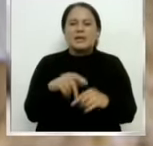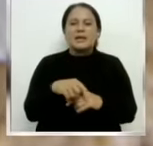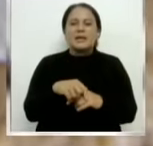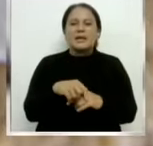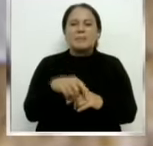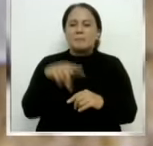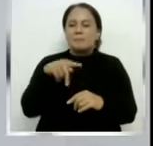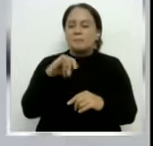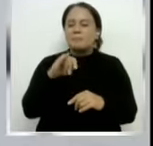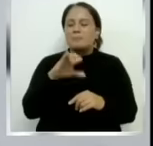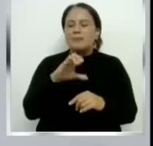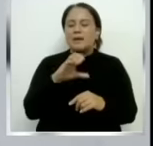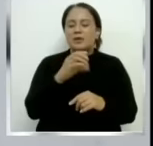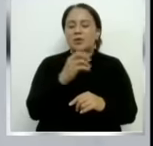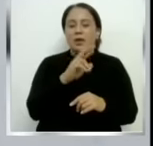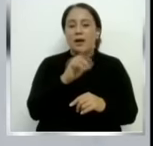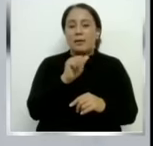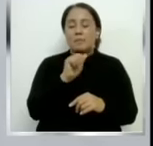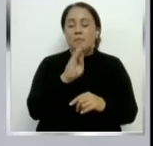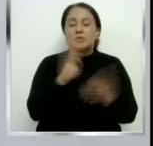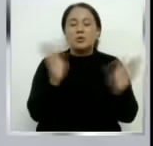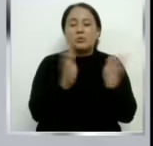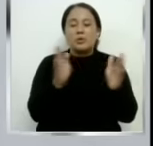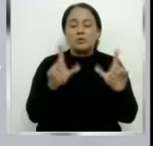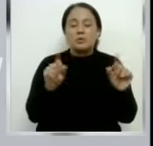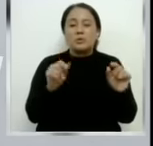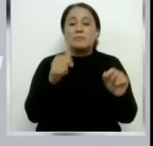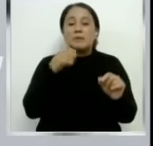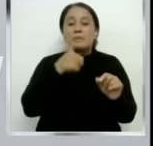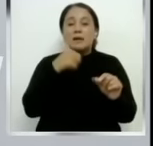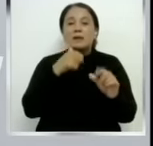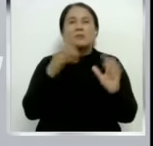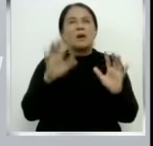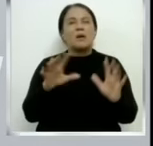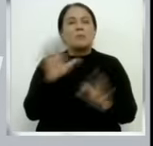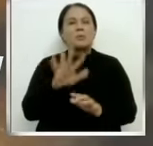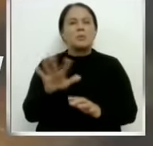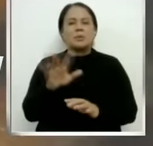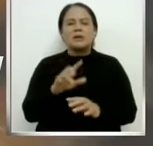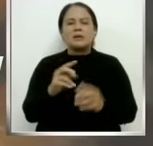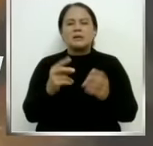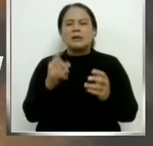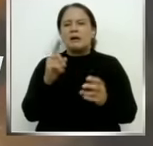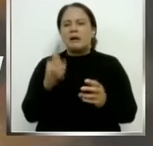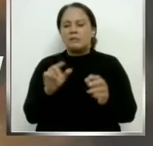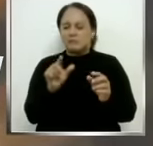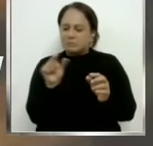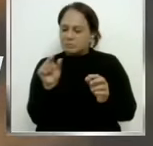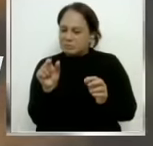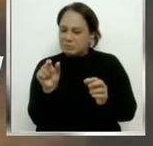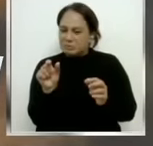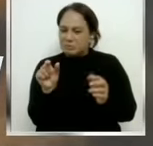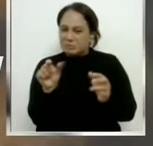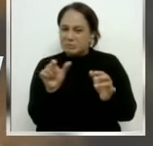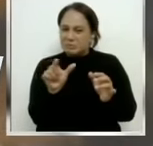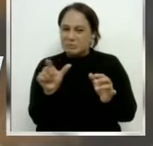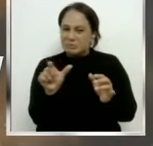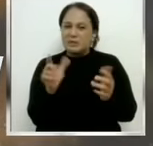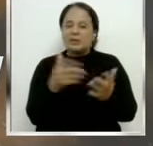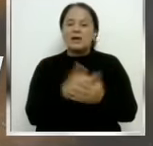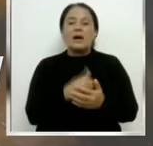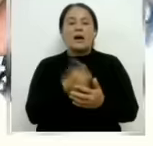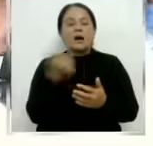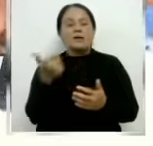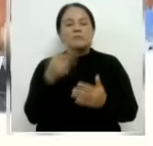na smallest crab sa mundo. Ang babaeng pea crab ay maaari lamang na umabot ng kalahating pulgada ang lapad, habang ang lalaking pea crab naman ay mas maliit pa kumpara